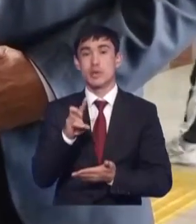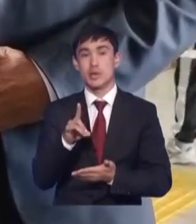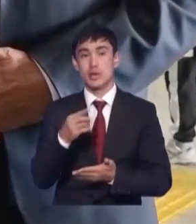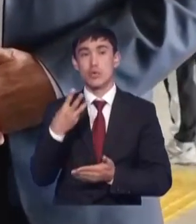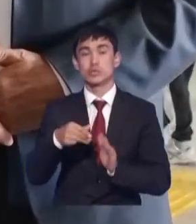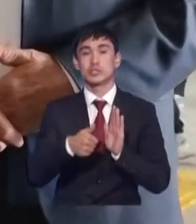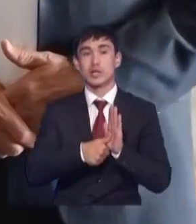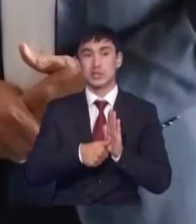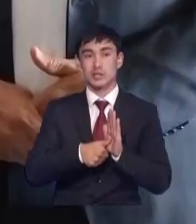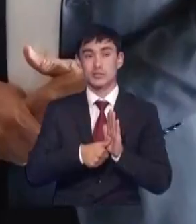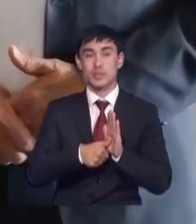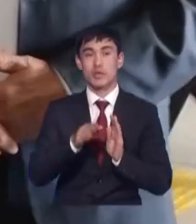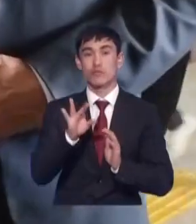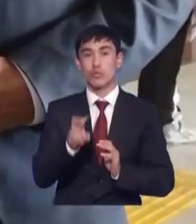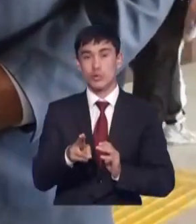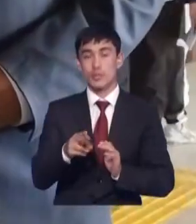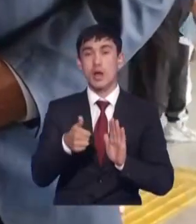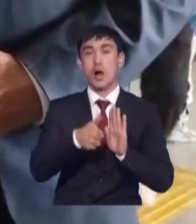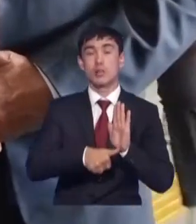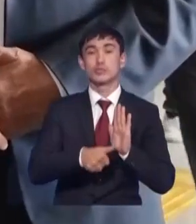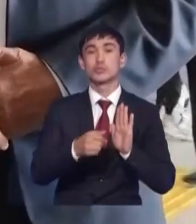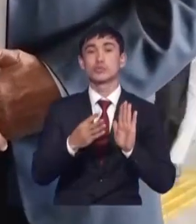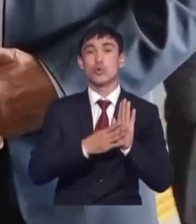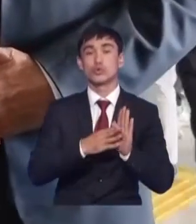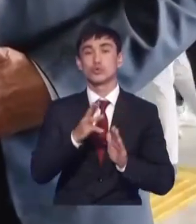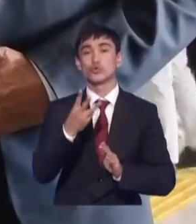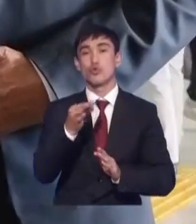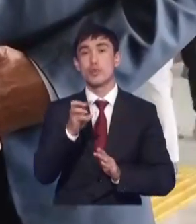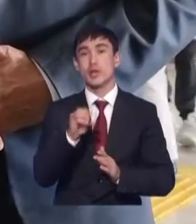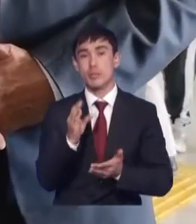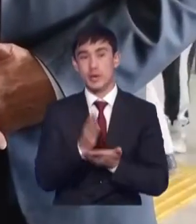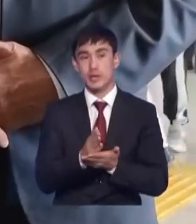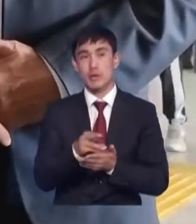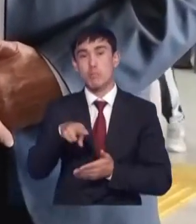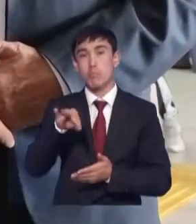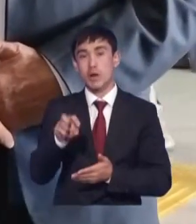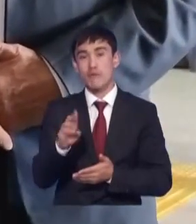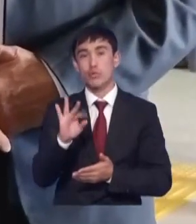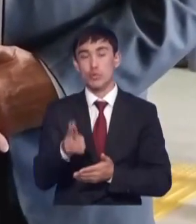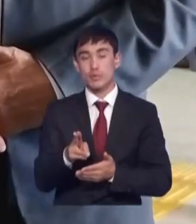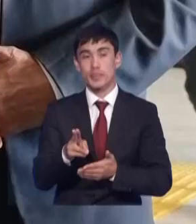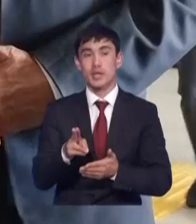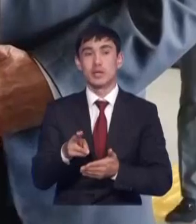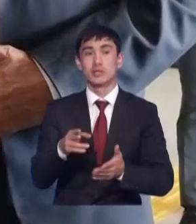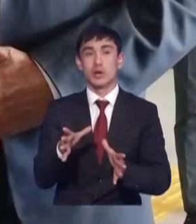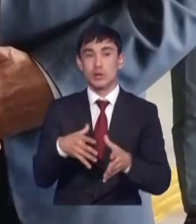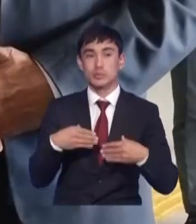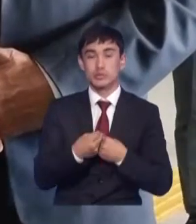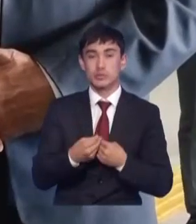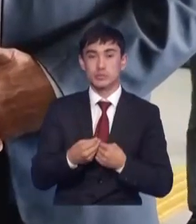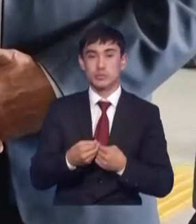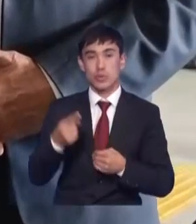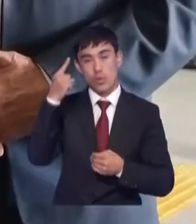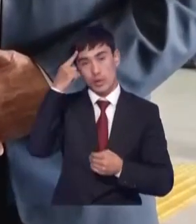36 немеремнен 69 шөберем бар Құдайға мұқатар тауба. Енді бала шағамыз бен әудетіміз бенен